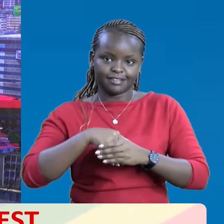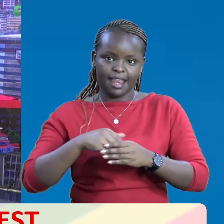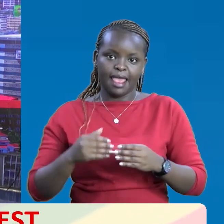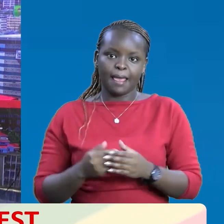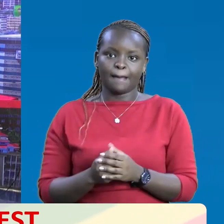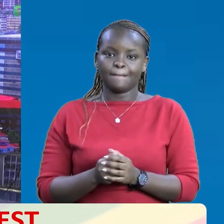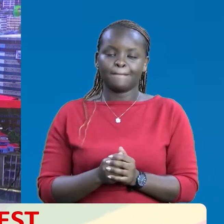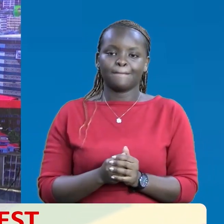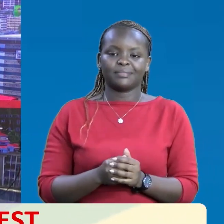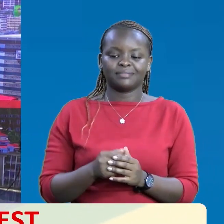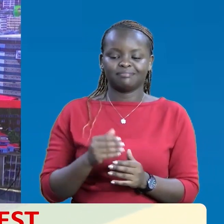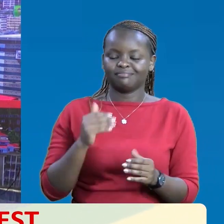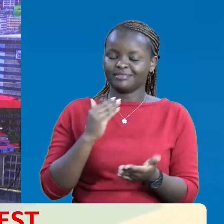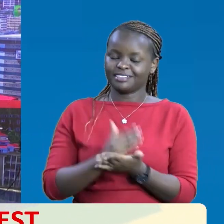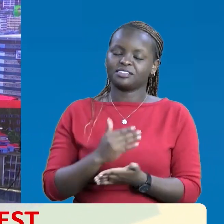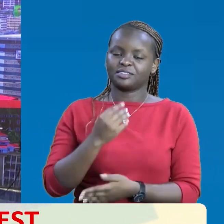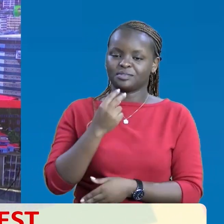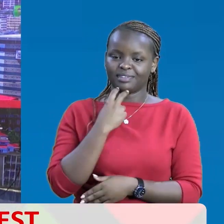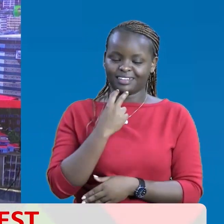Nataka kucheka mtu wangu.